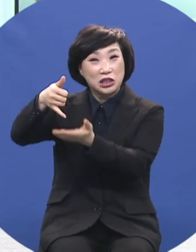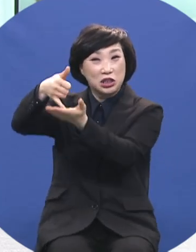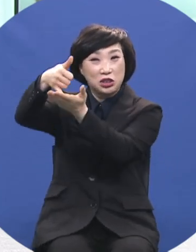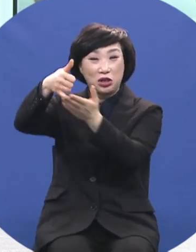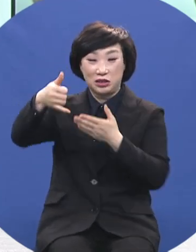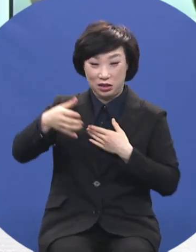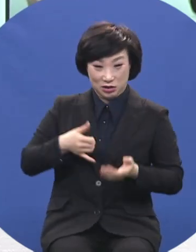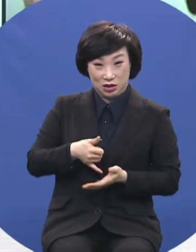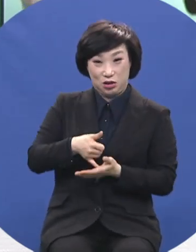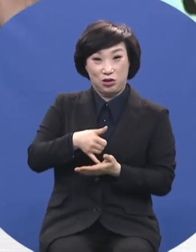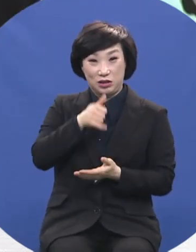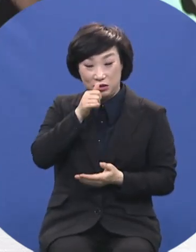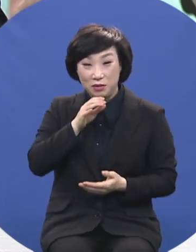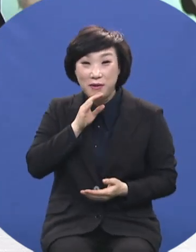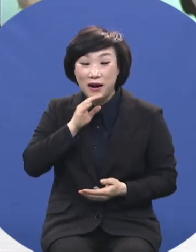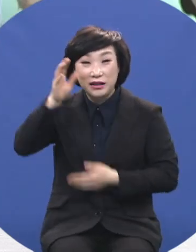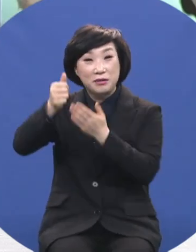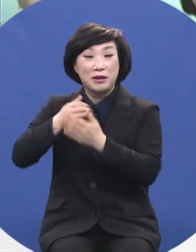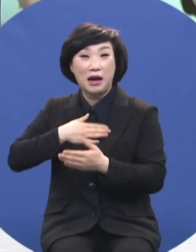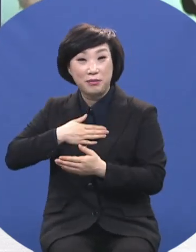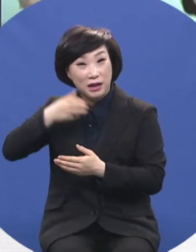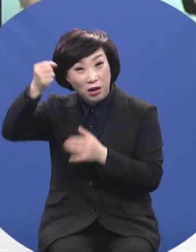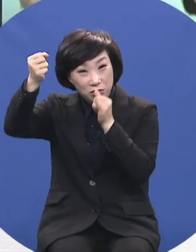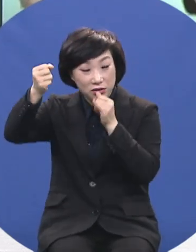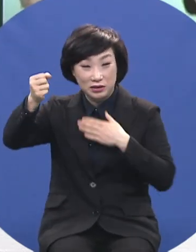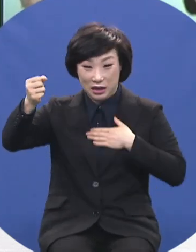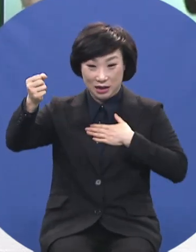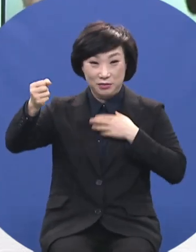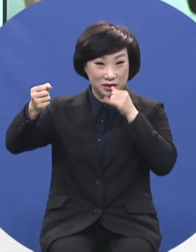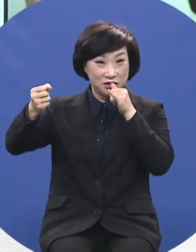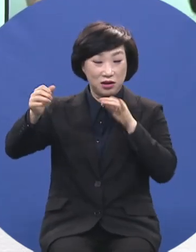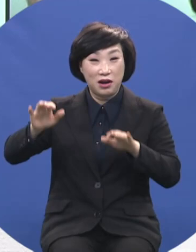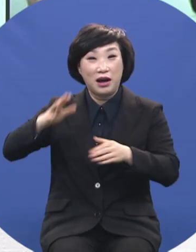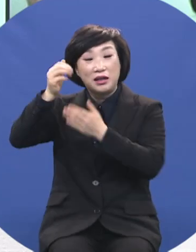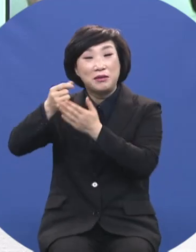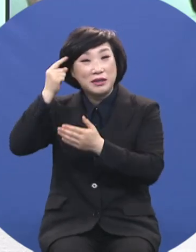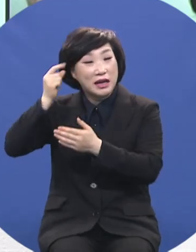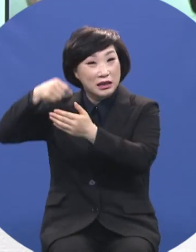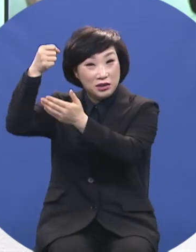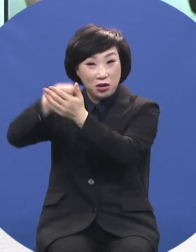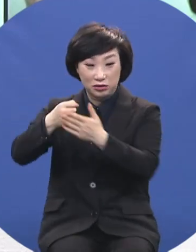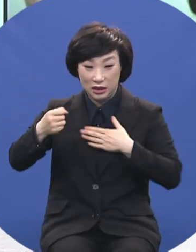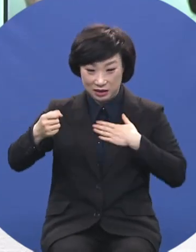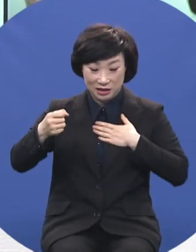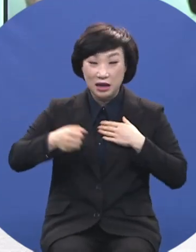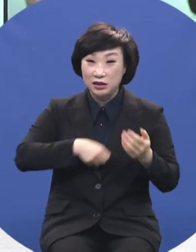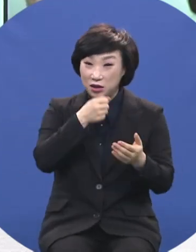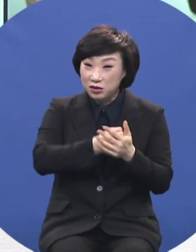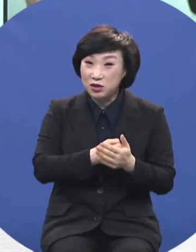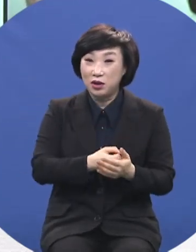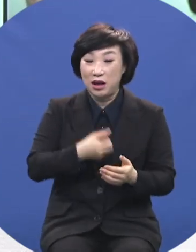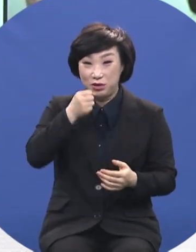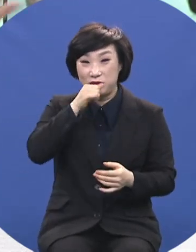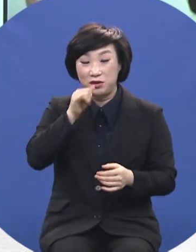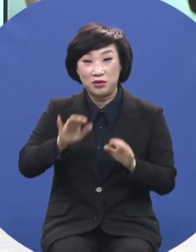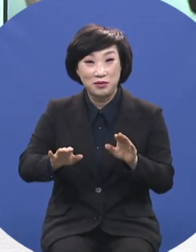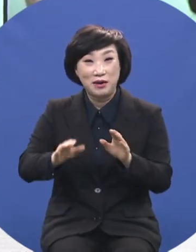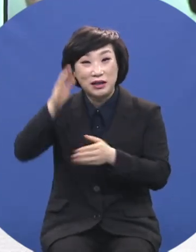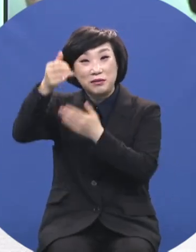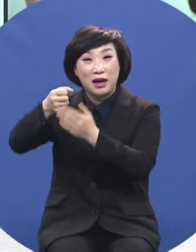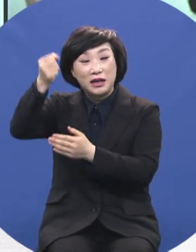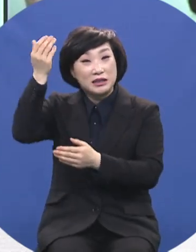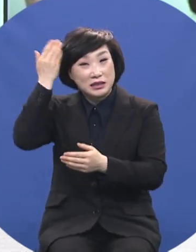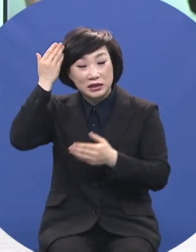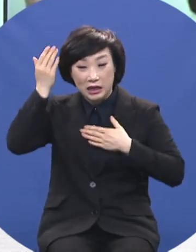가졌고 하나님이 가진 감성을 가졌고 하나님이 가진 의지를 가졌고 하나님이 가진 지식을